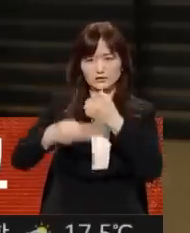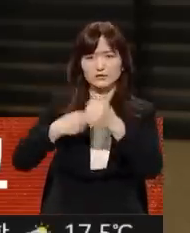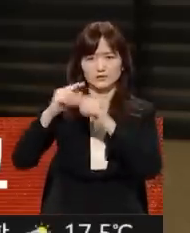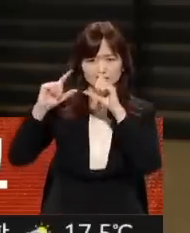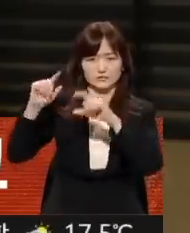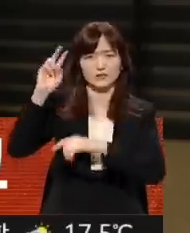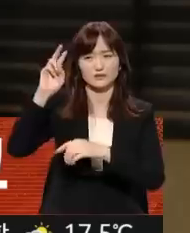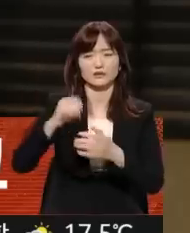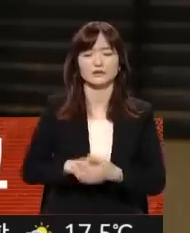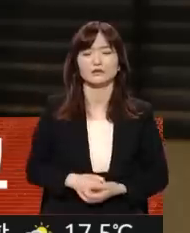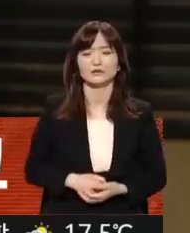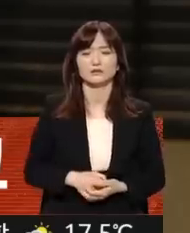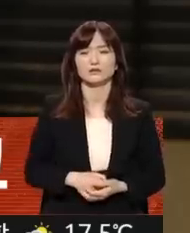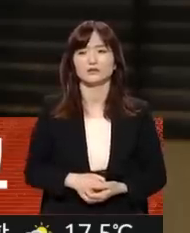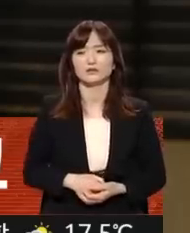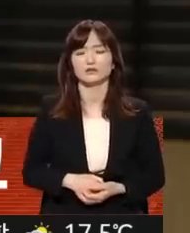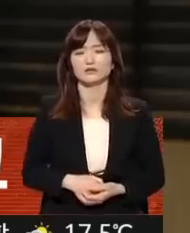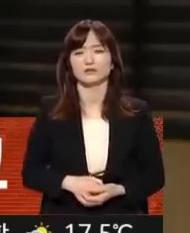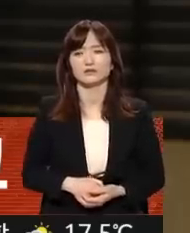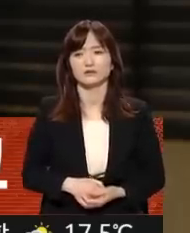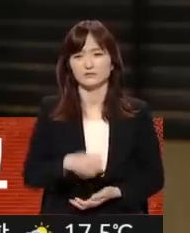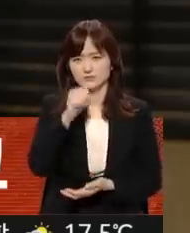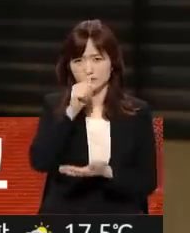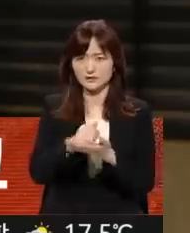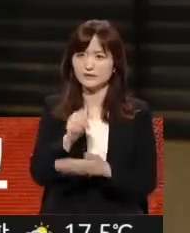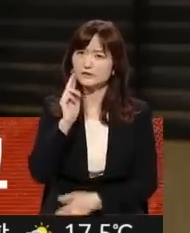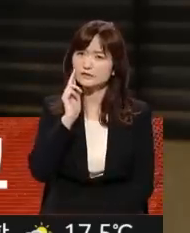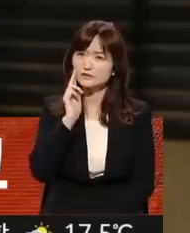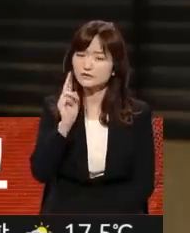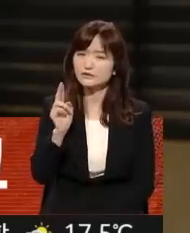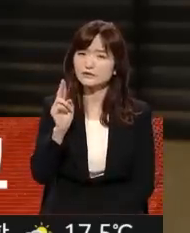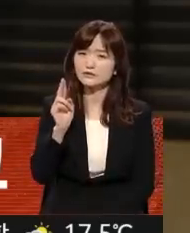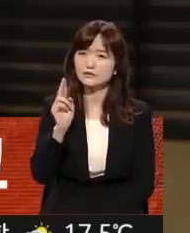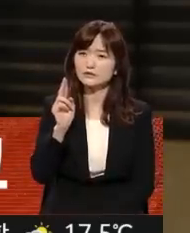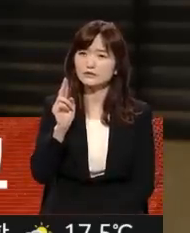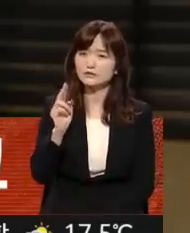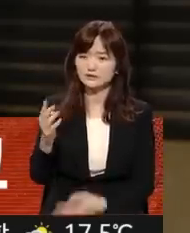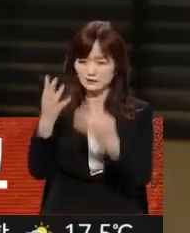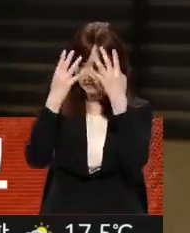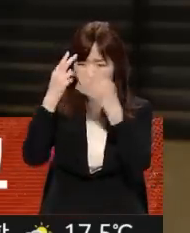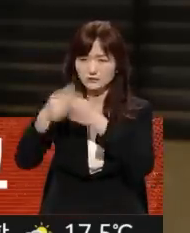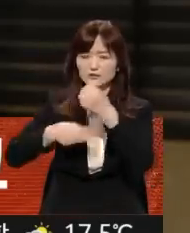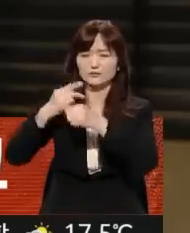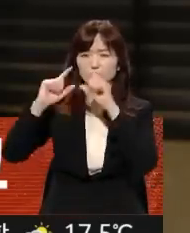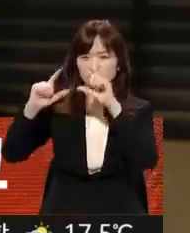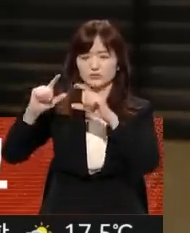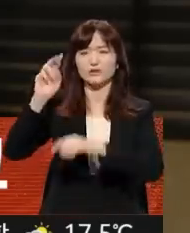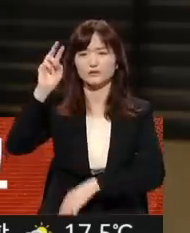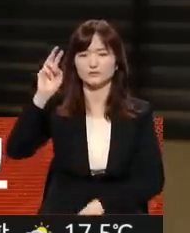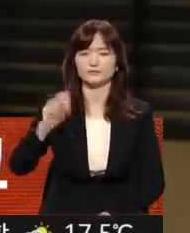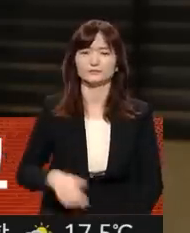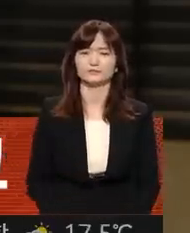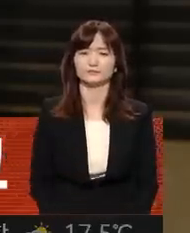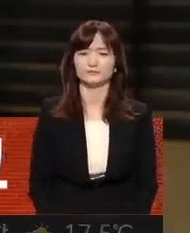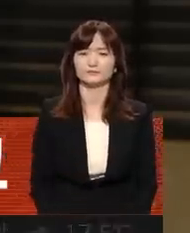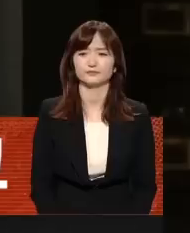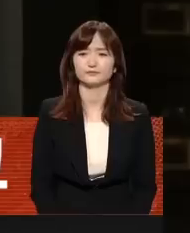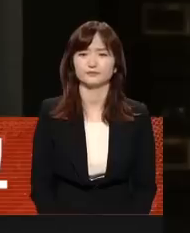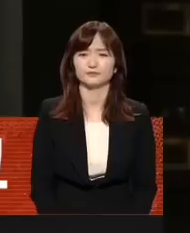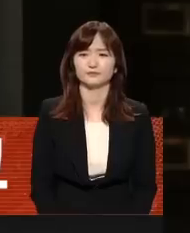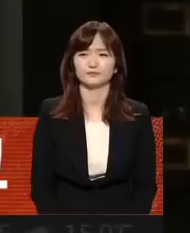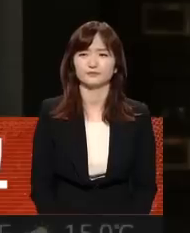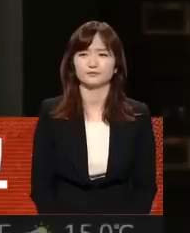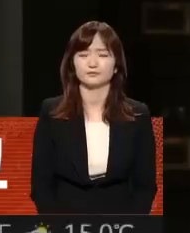그래서 재판부가 범죄가 심각하다고 해서 하면서도 징역 2년을 선고한 것으로 보입니다. 자,